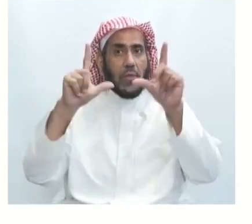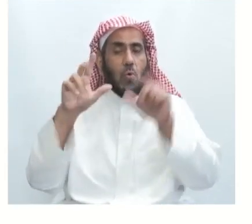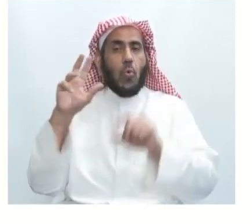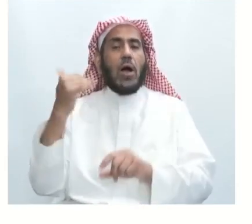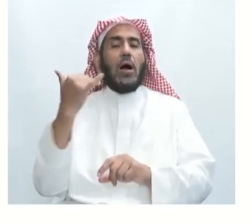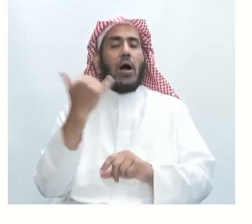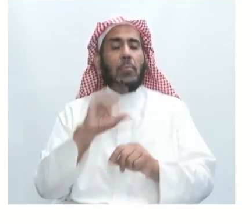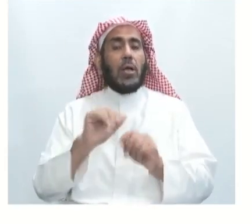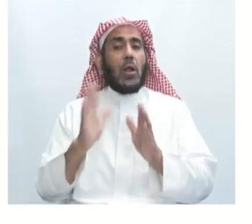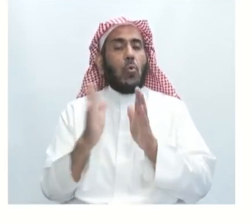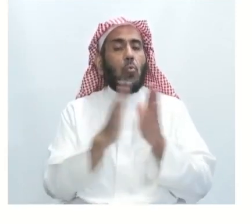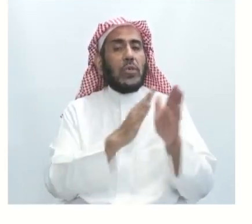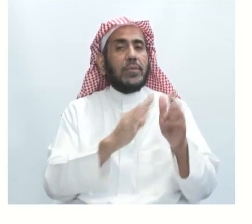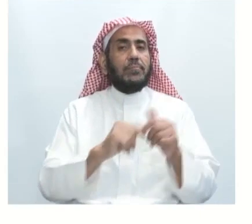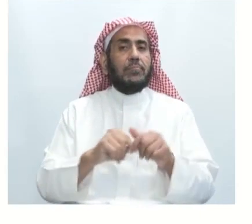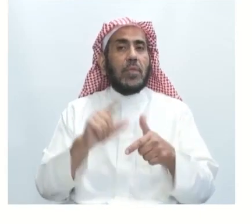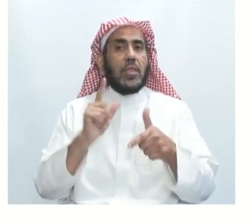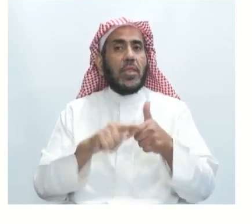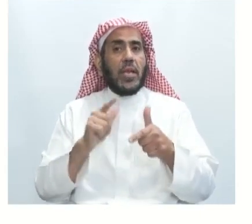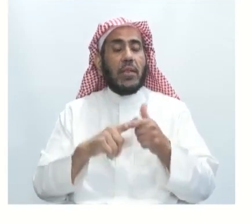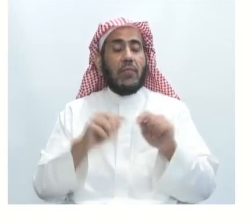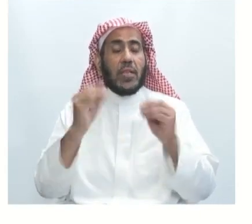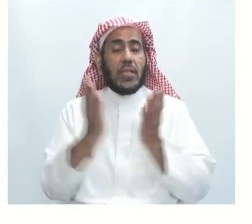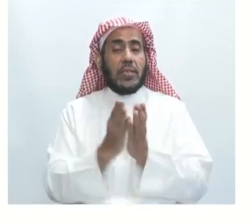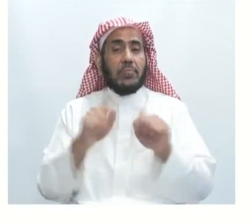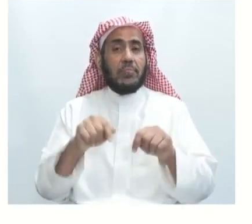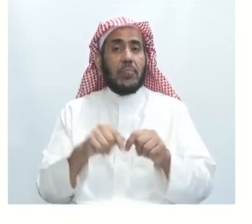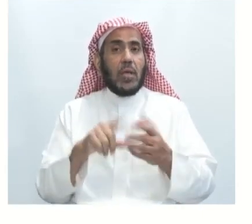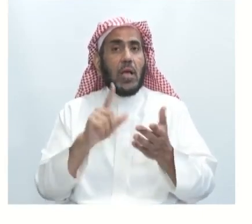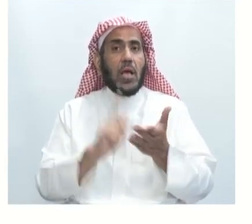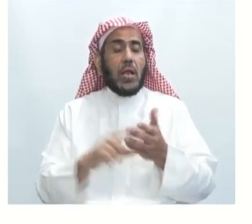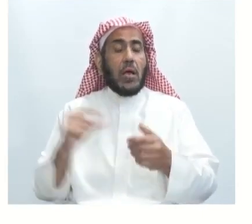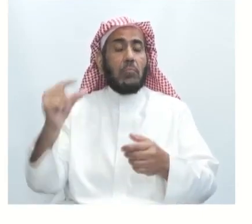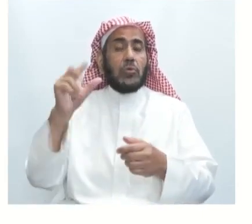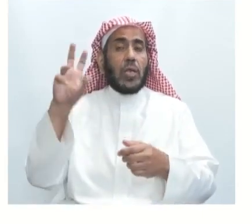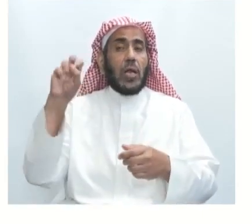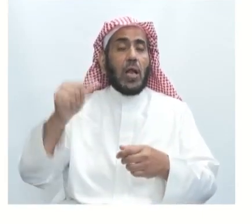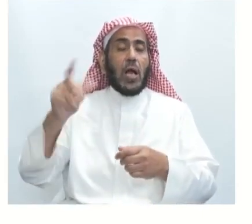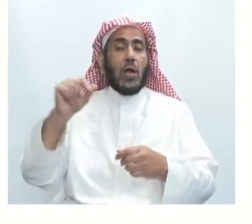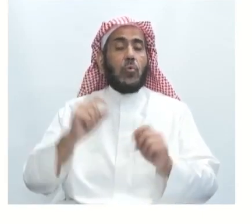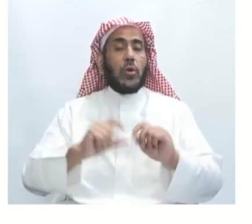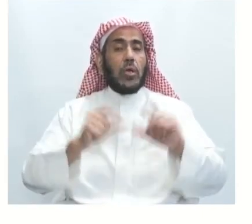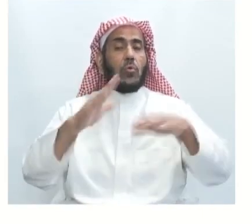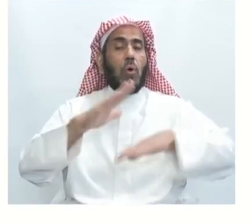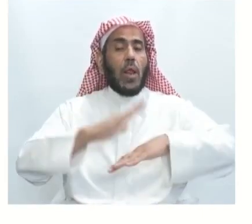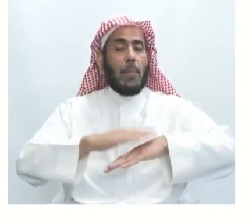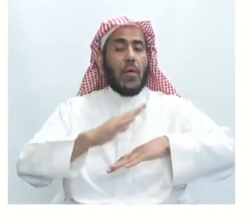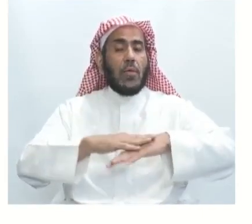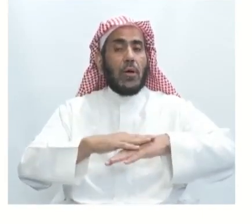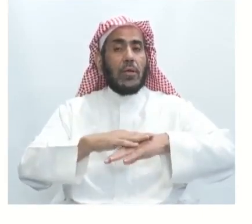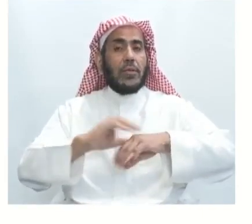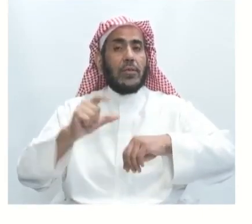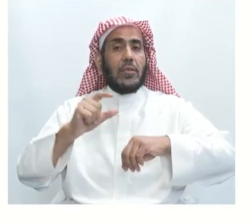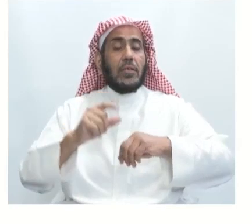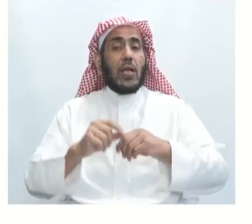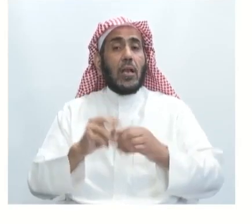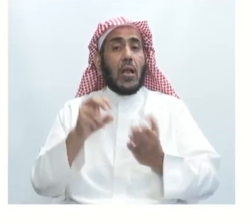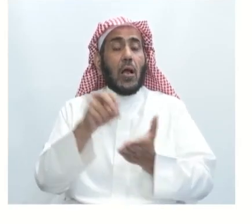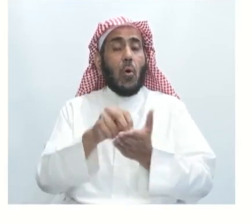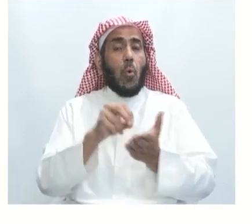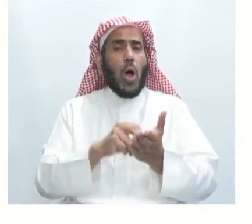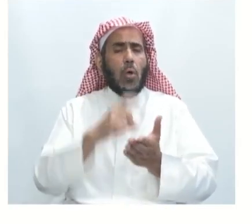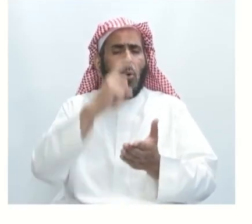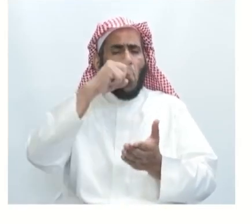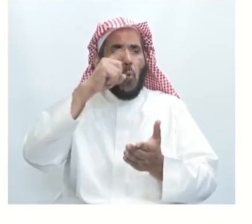الوجه الثاني اللي ذكرناه في اثناء الدرس ان مصطلح القانون حاليا يدل على ماذا يدل على القواعد